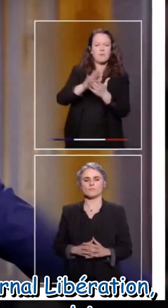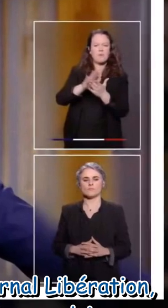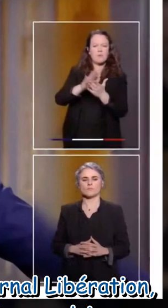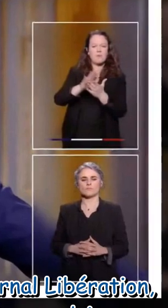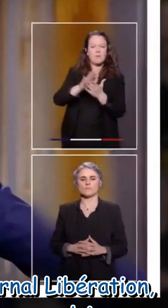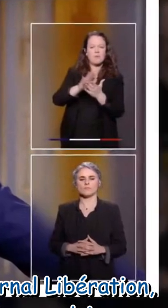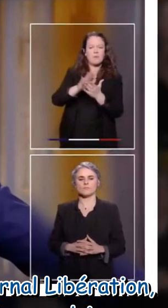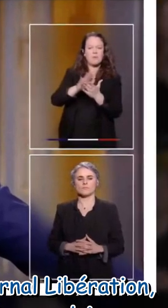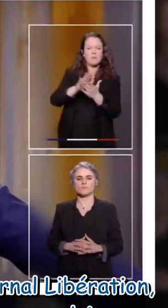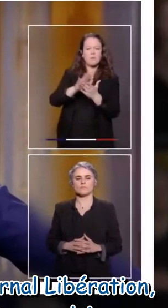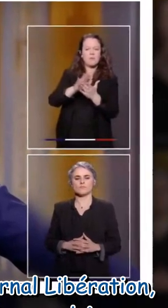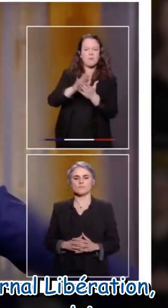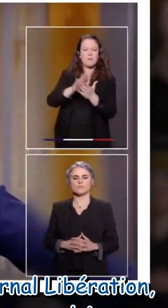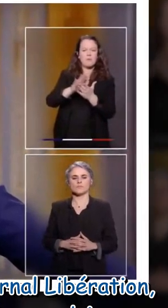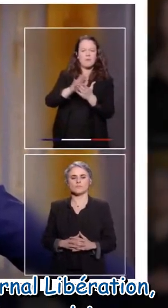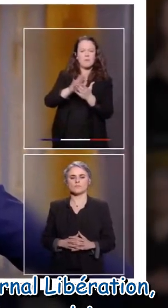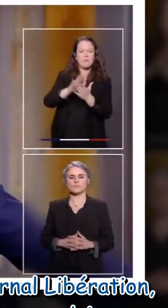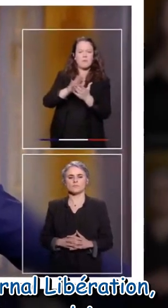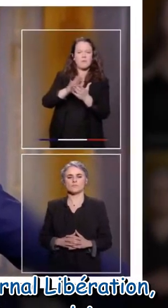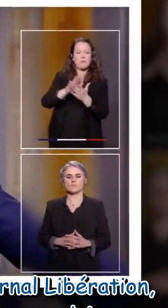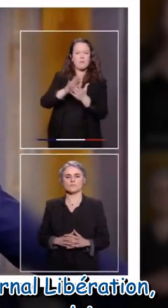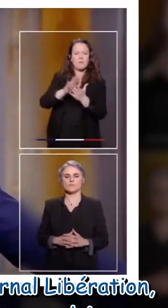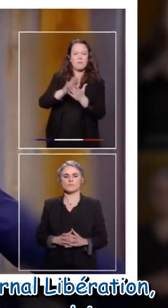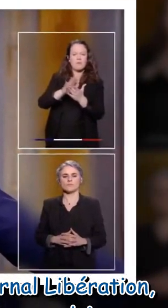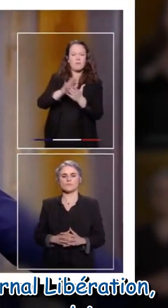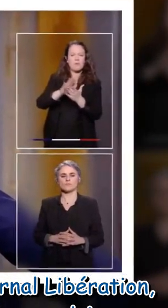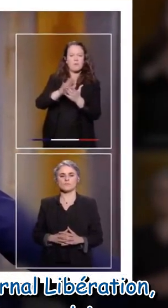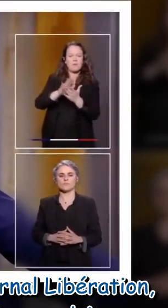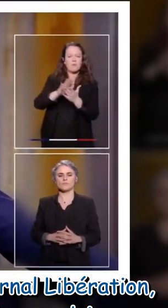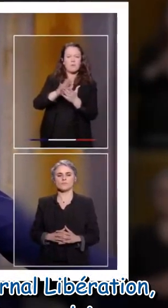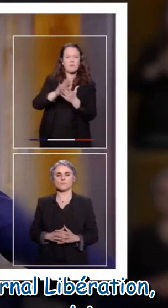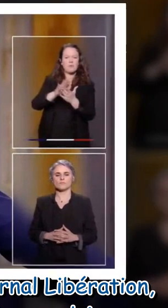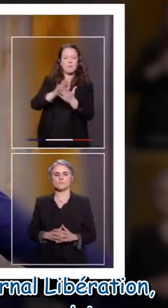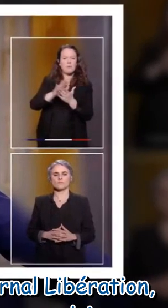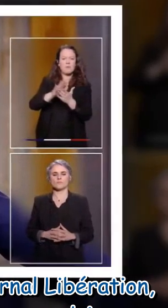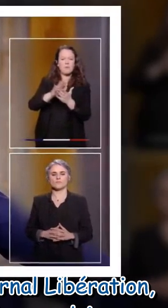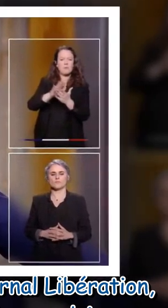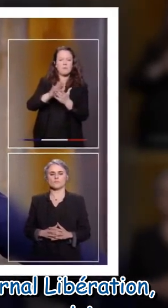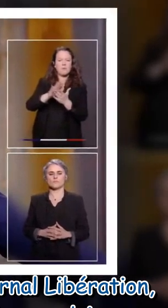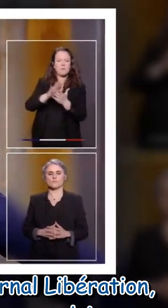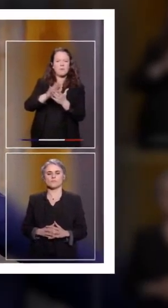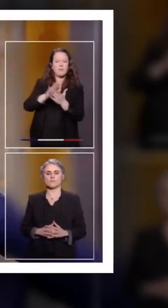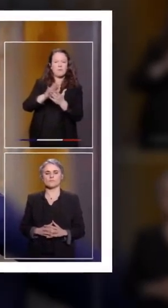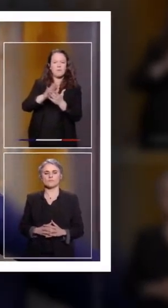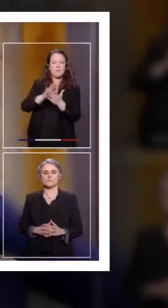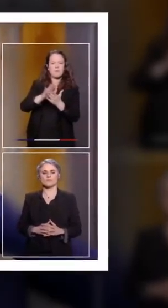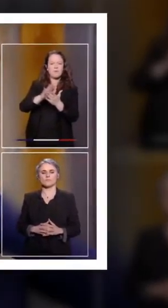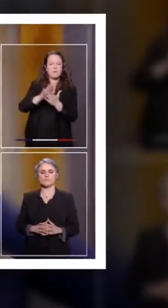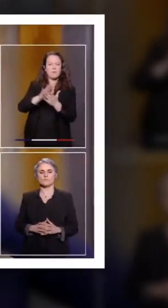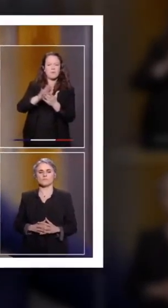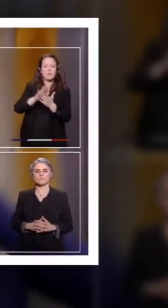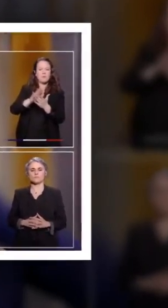80 000 €. L'équipe de Check News du journal Libération a mené son enquête sur cette disparition soudaine.